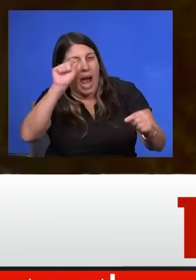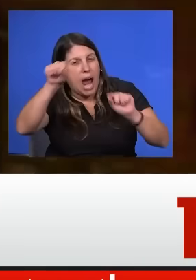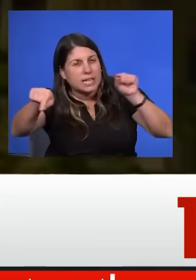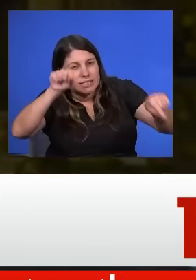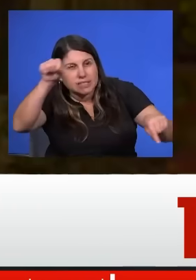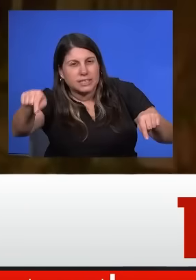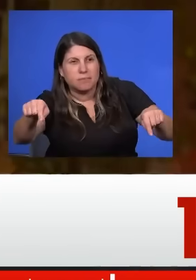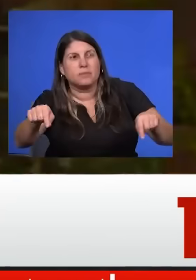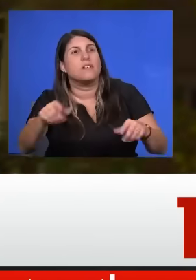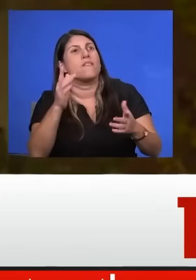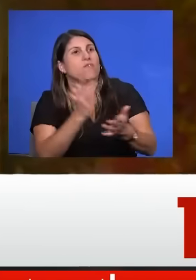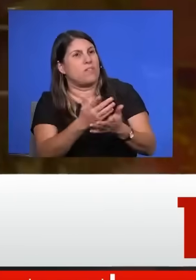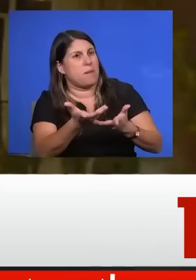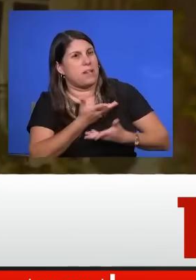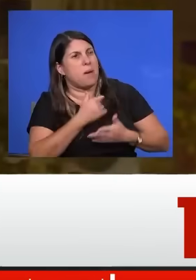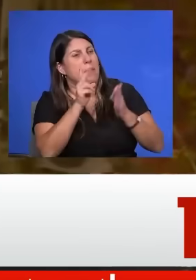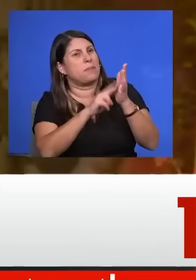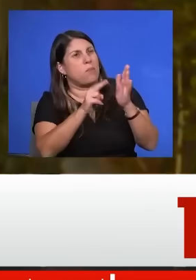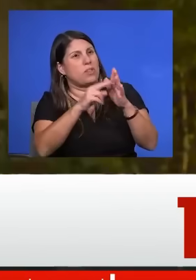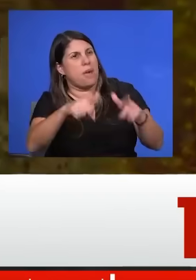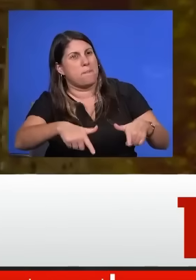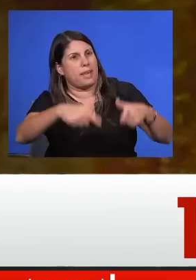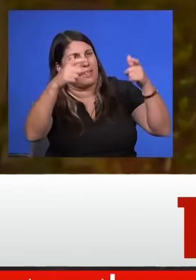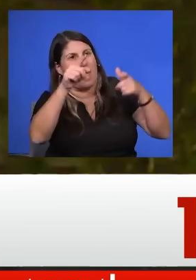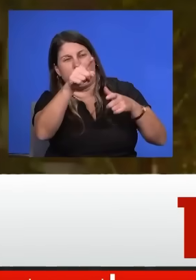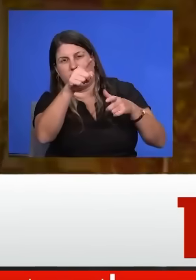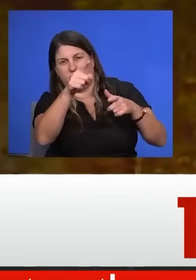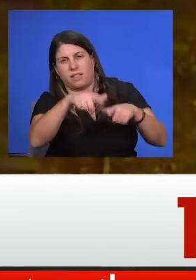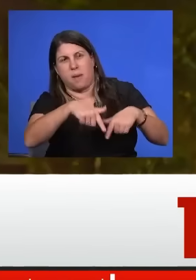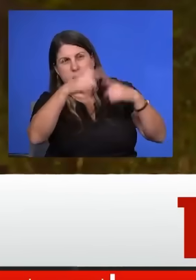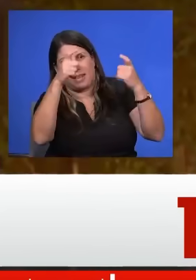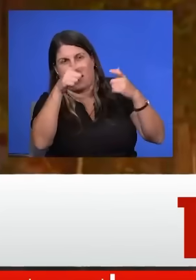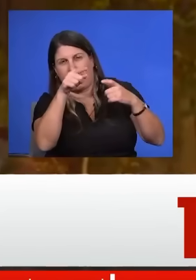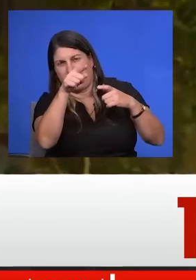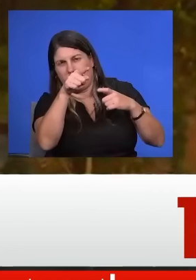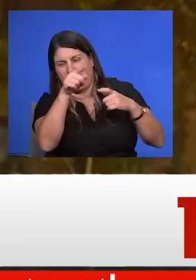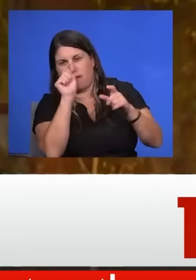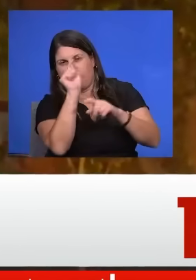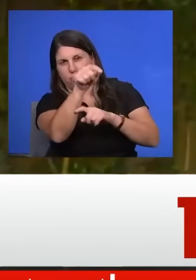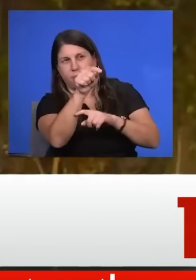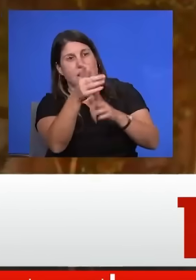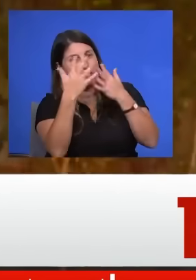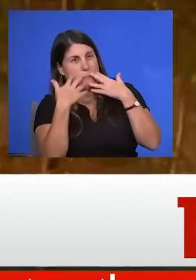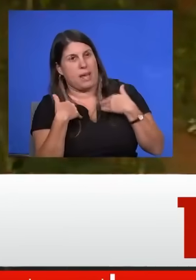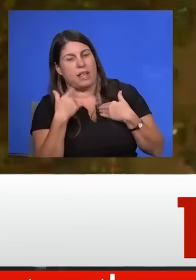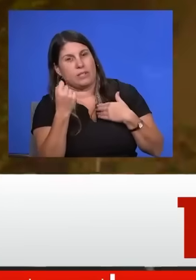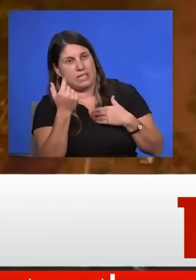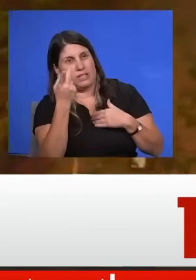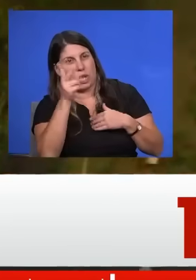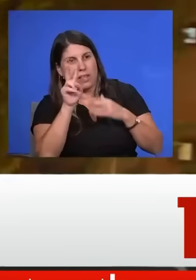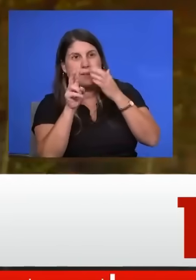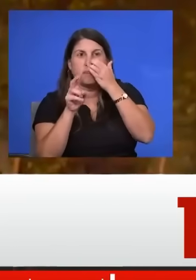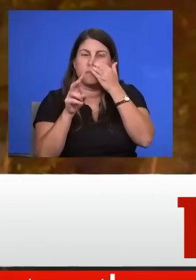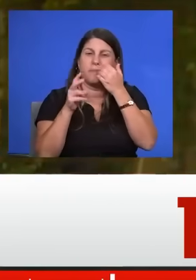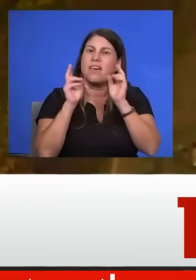מקבלים את התמונה של הבניין שנפגע. אז בוא ספר לנו קצת יותר וגם השם. הנה, אפשר לראות יש